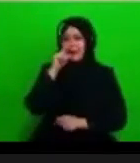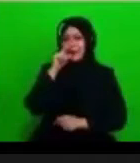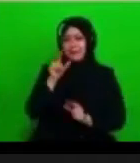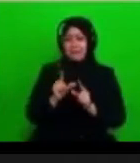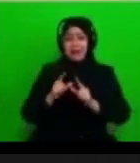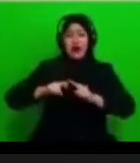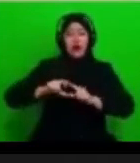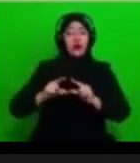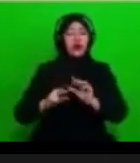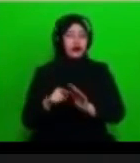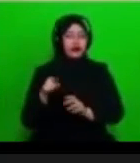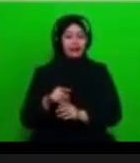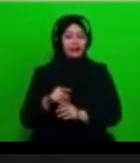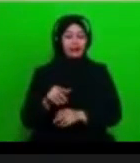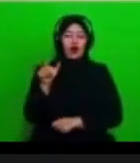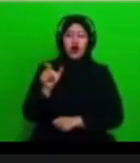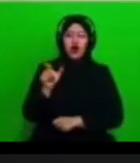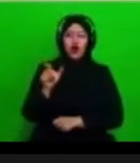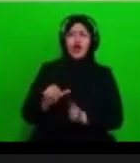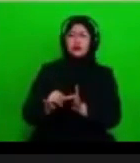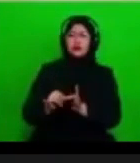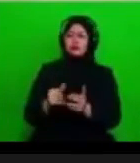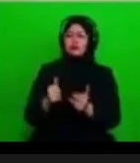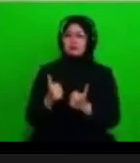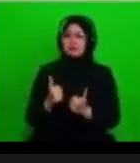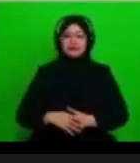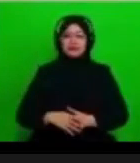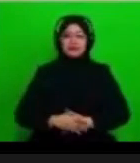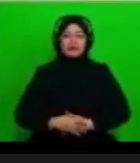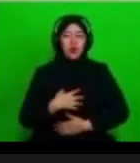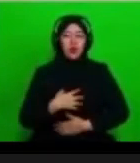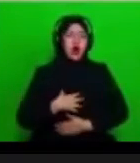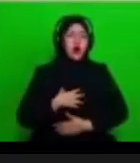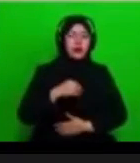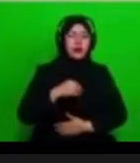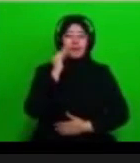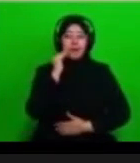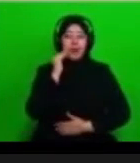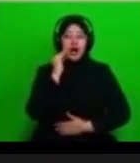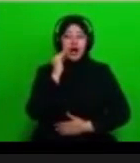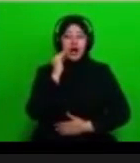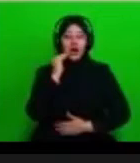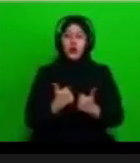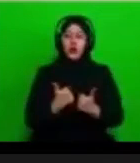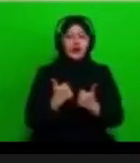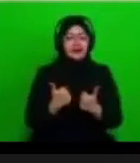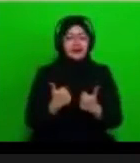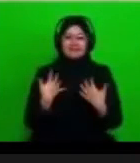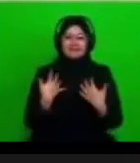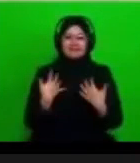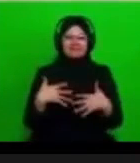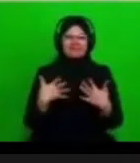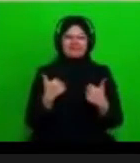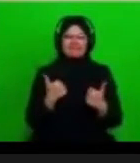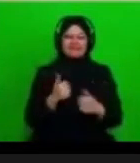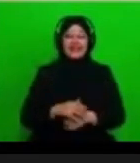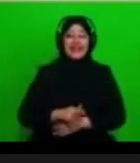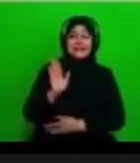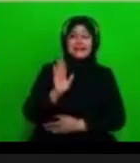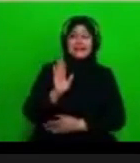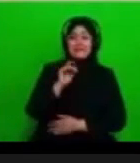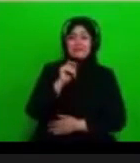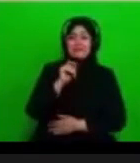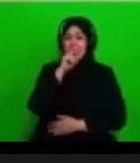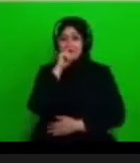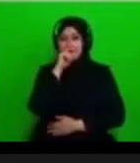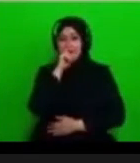nih. Menulis cerita yang sangat dekat juga. Wah, banyak sekali ini hobi dan pengalaman beliau. Yes. Luar biasa. Baik, kita sapa.